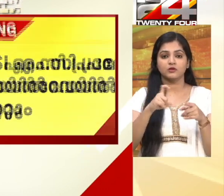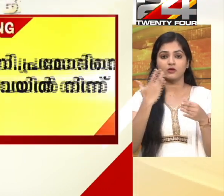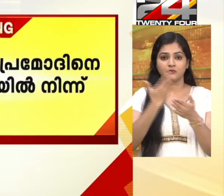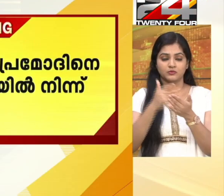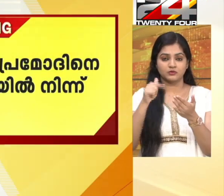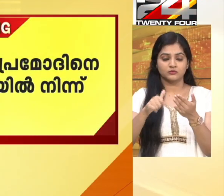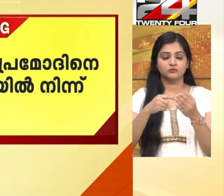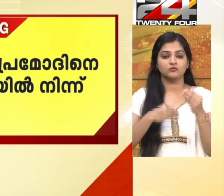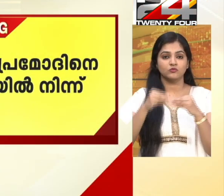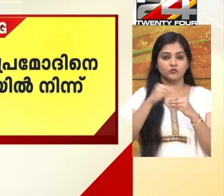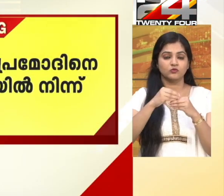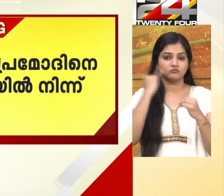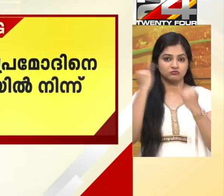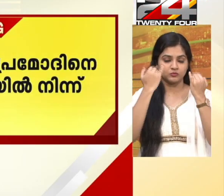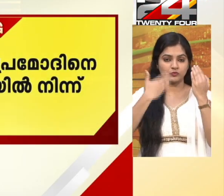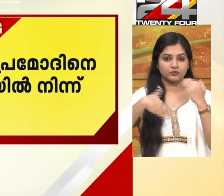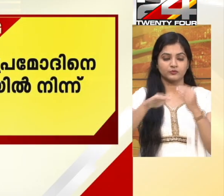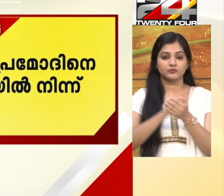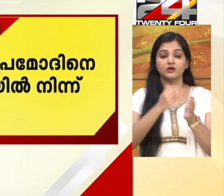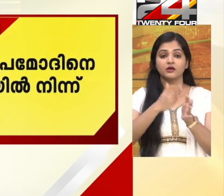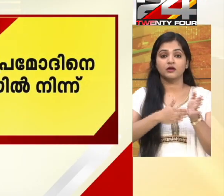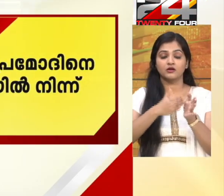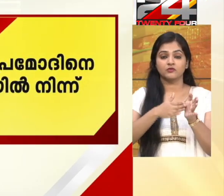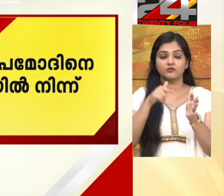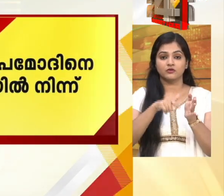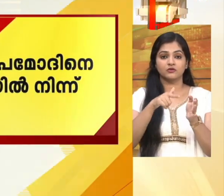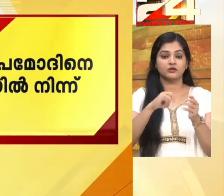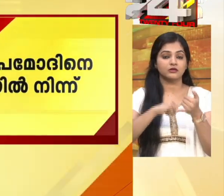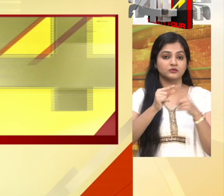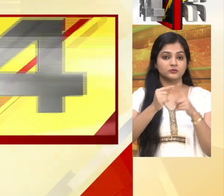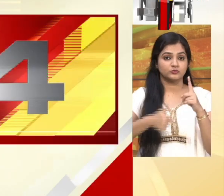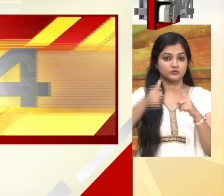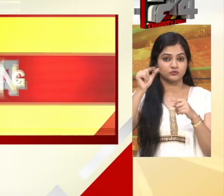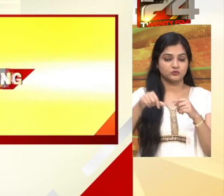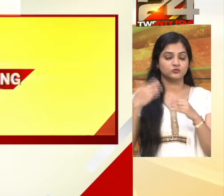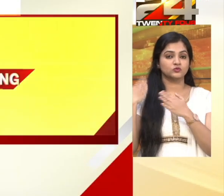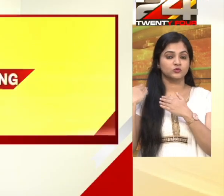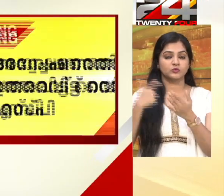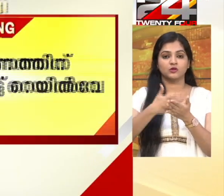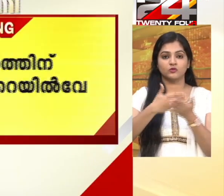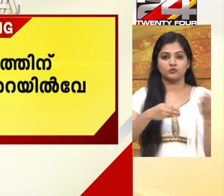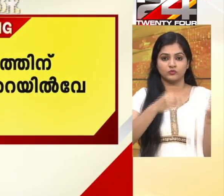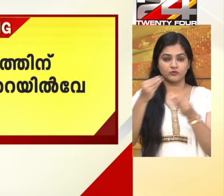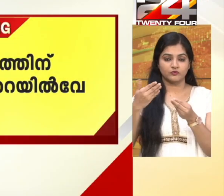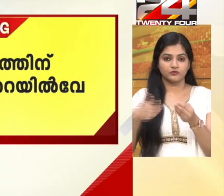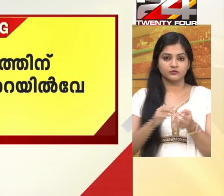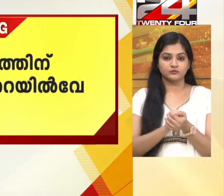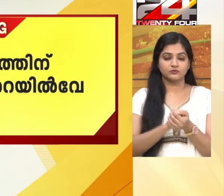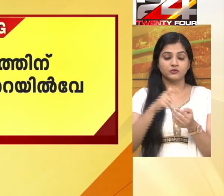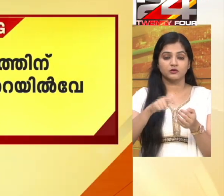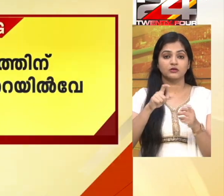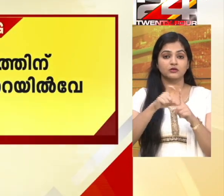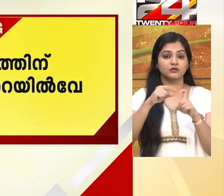ഇക്കാര്യത്തിൽ ഈ റെയിൽവേ എസ് പി ചൈത്ര തെരേസ ജോണിന് പ്രാഥമിക അന്വേഷണ റിപ്പോർട്ട് നൽകിയത്. ഈ റിപ്പോർട്ടിന്റെ അടിസ്ഥാനത്തിലാണ് ഇപ്പോൾ വകുപ്പ്